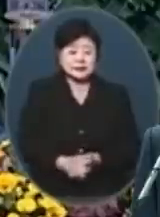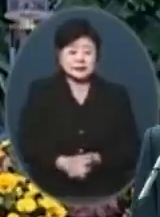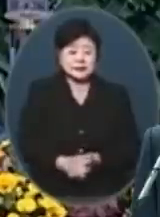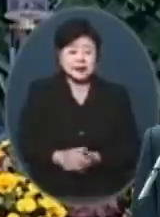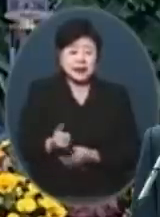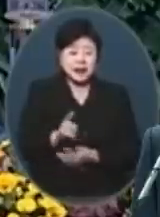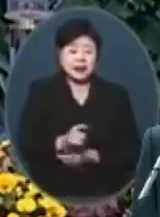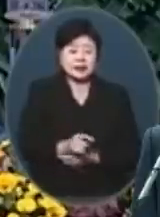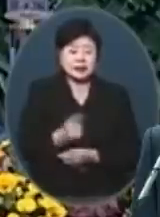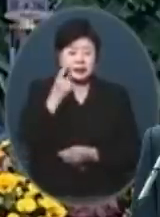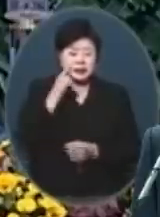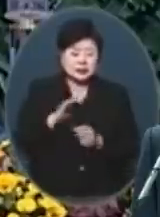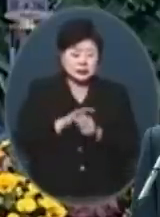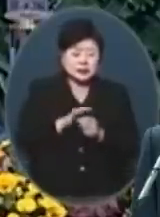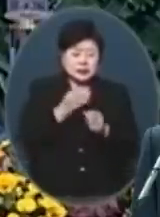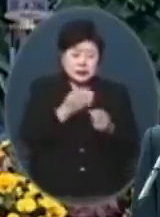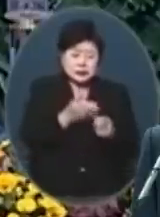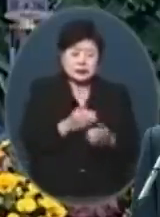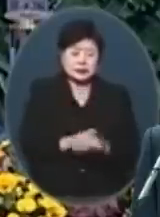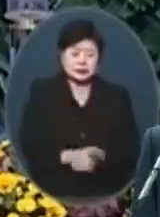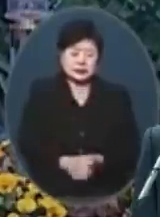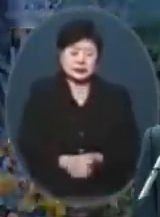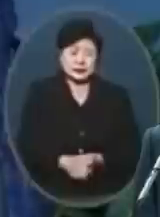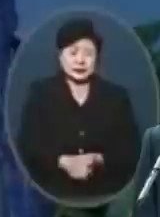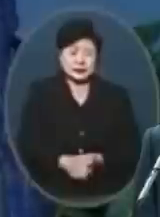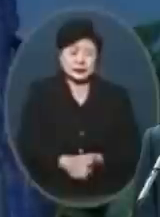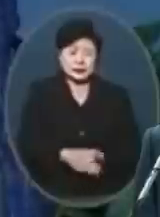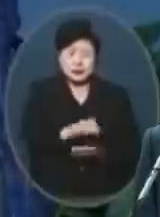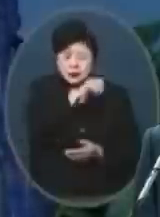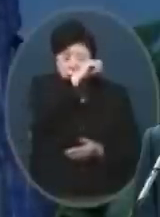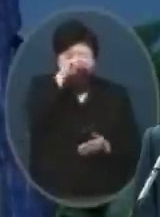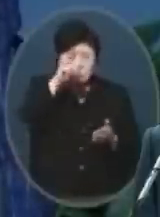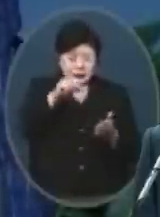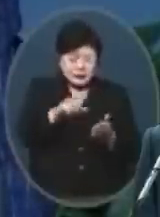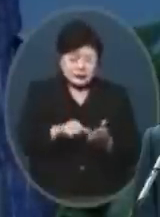아무리 동정한다 해도 우리 동정은